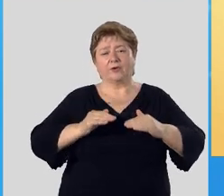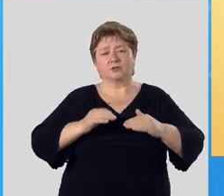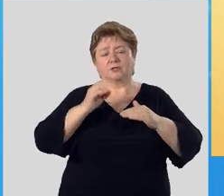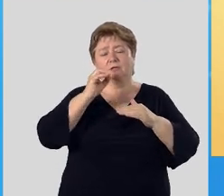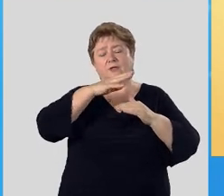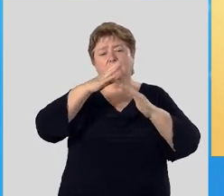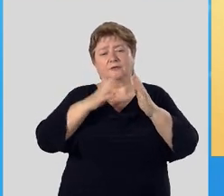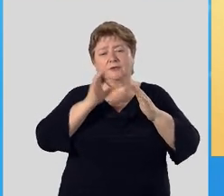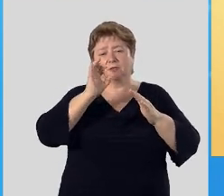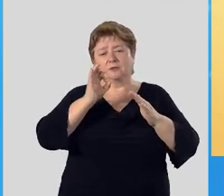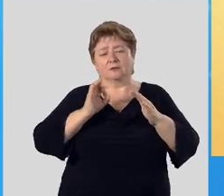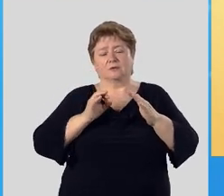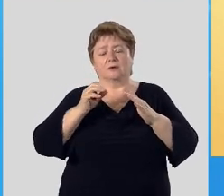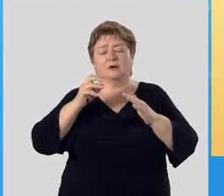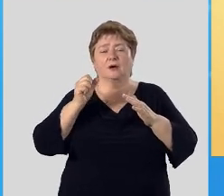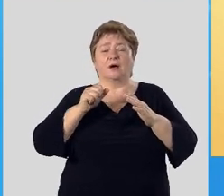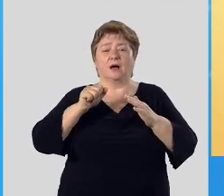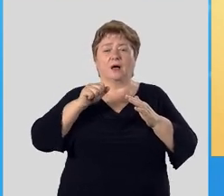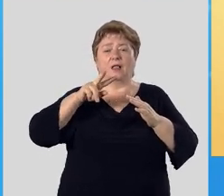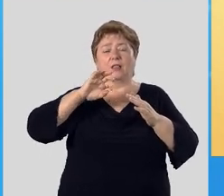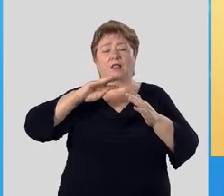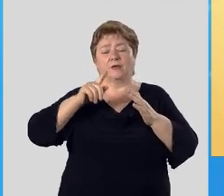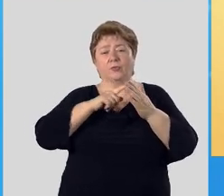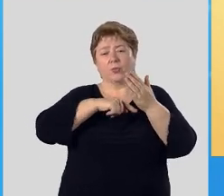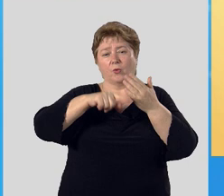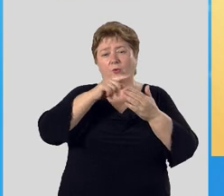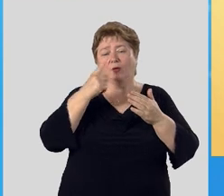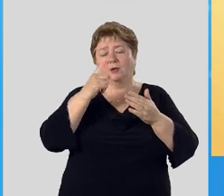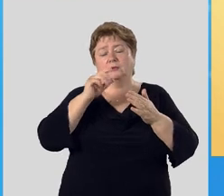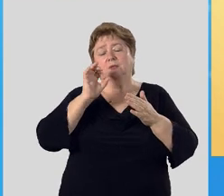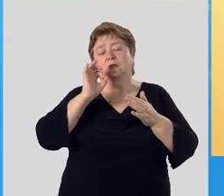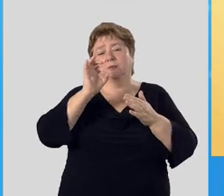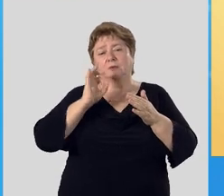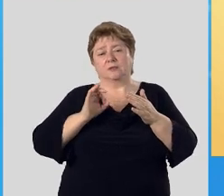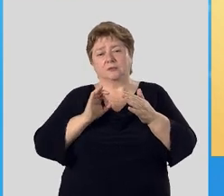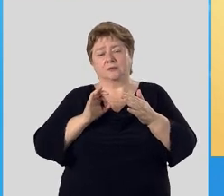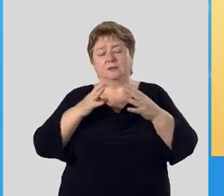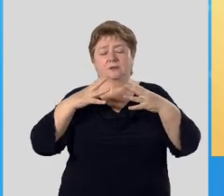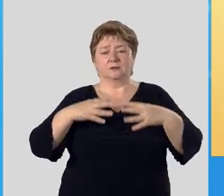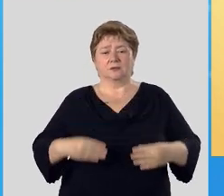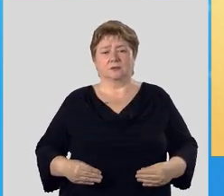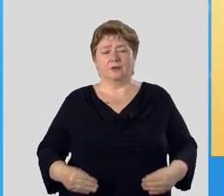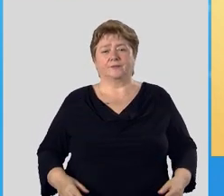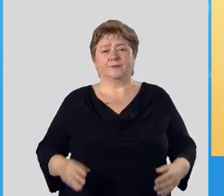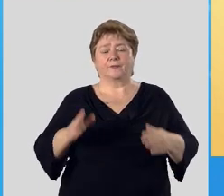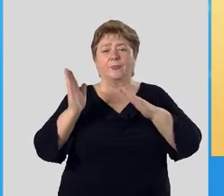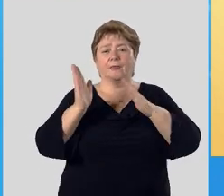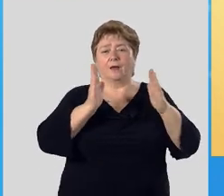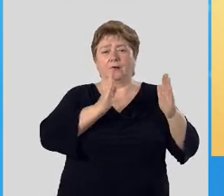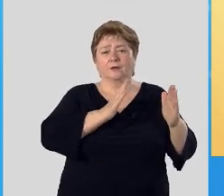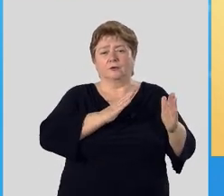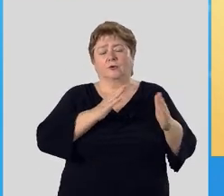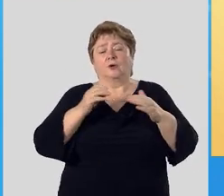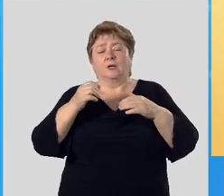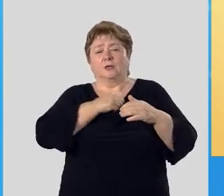19 процентов а ладонь один процент тело наряду с